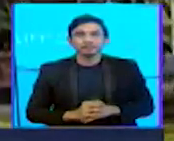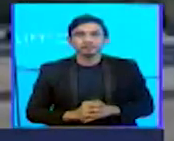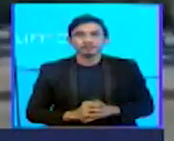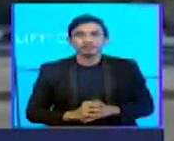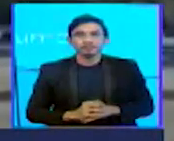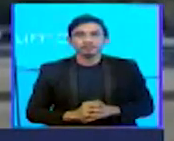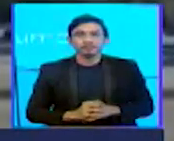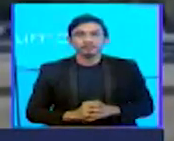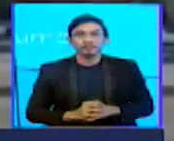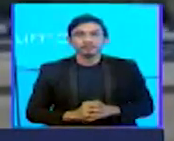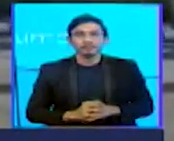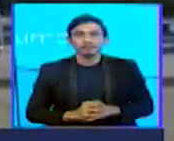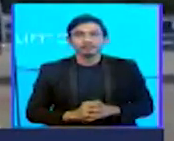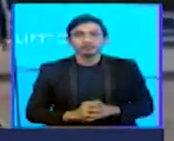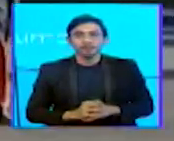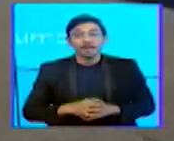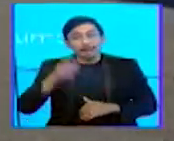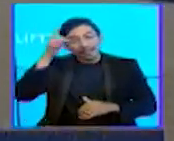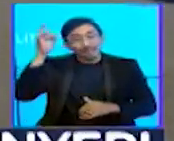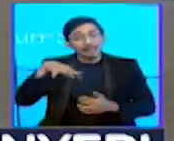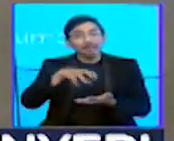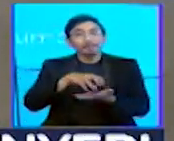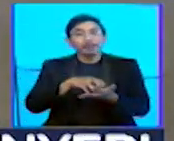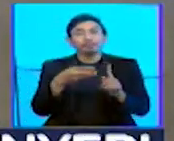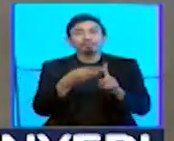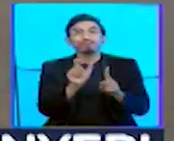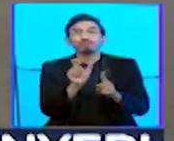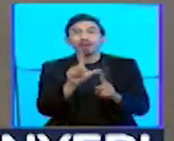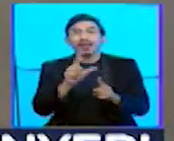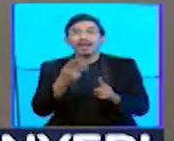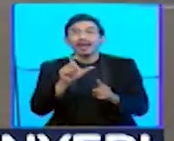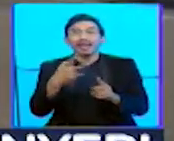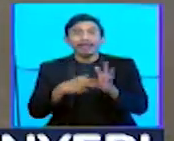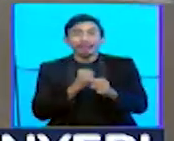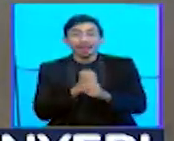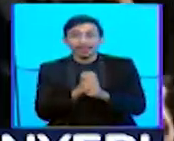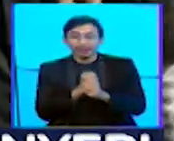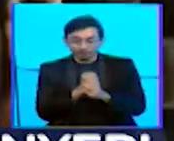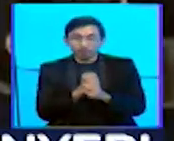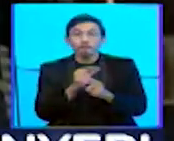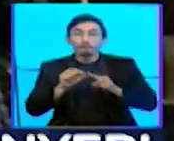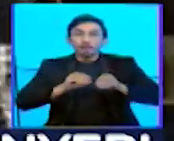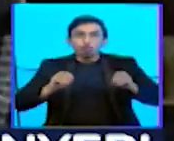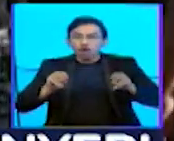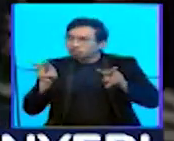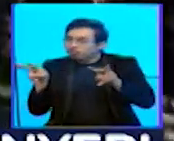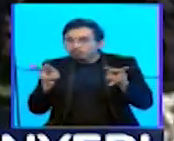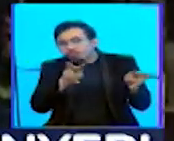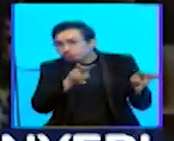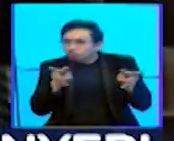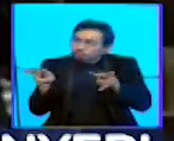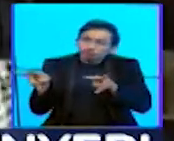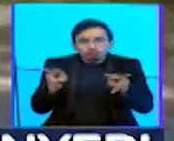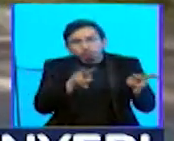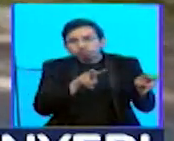Pecalang masing-masing desa adat di Buleleng, Bali berkeliling untuk memantau situasi. Mereka juga memastikan pelaksanaan penyepian catur berata